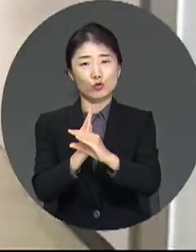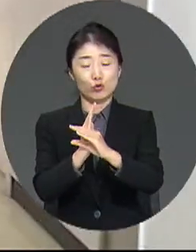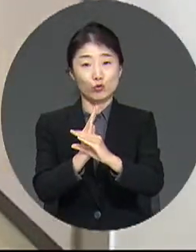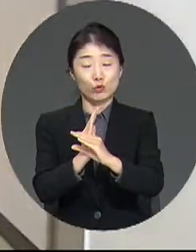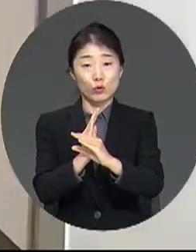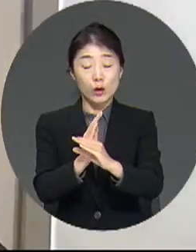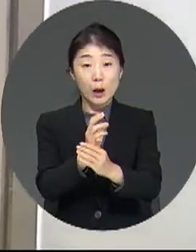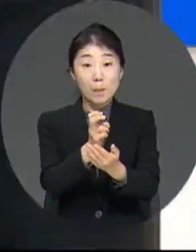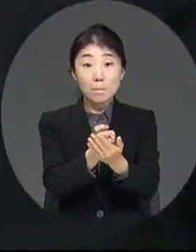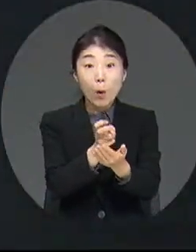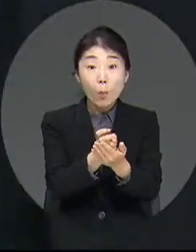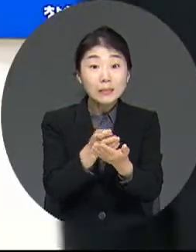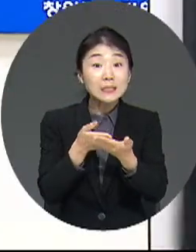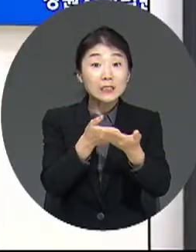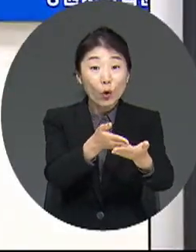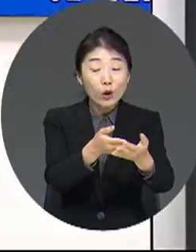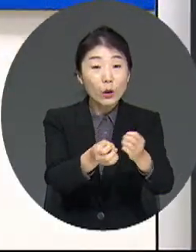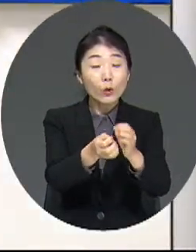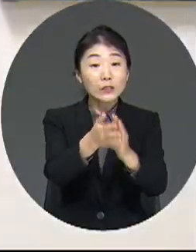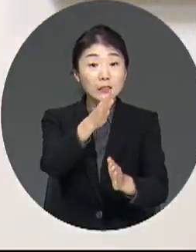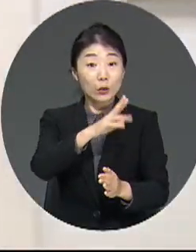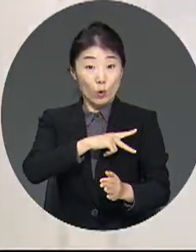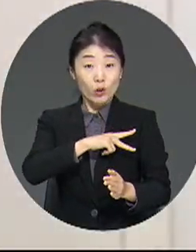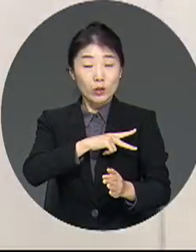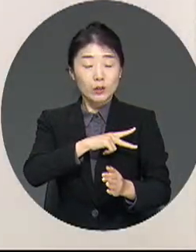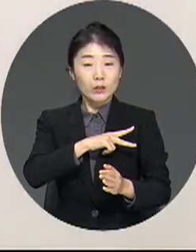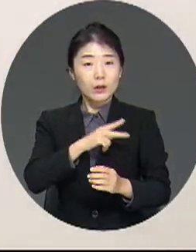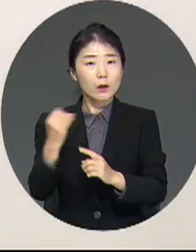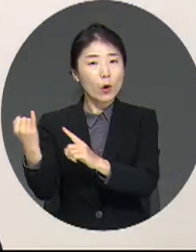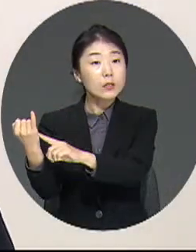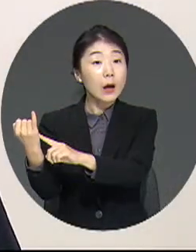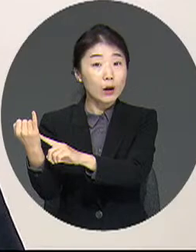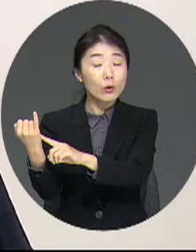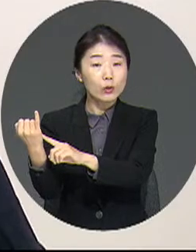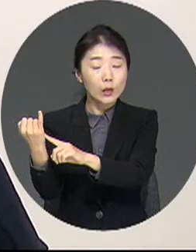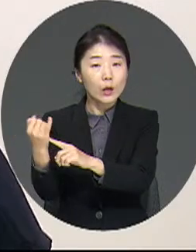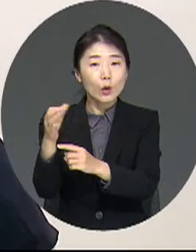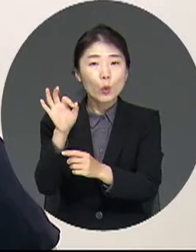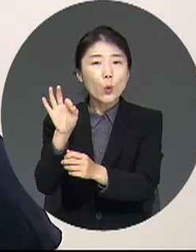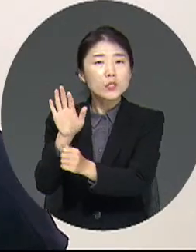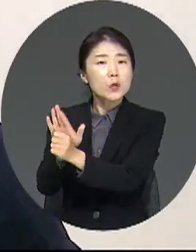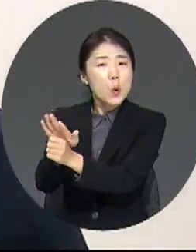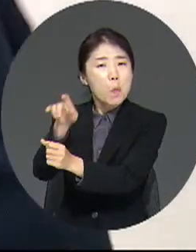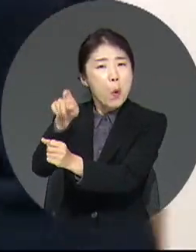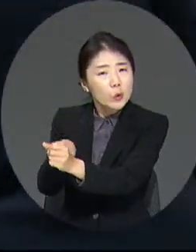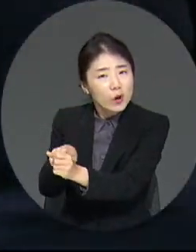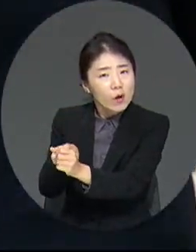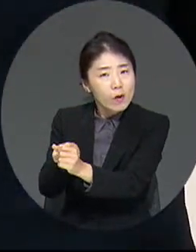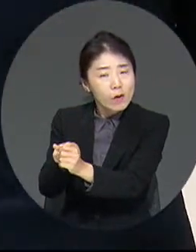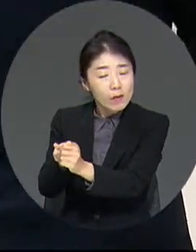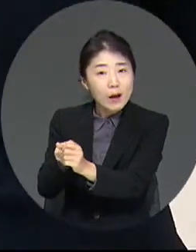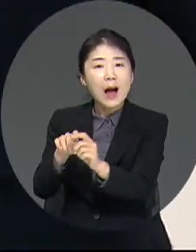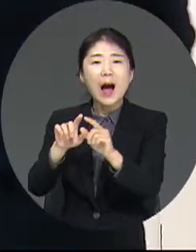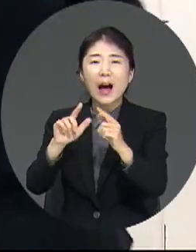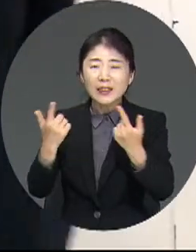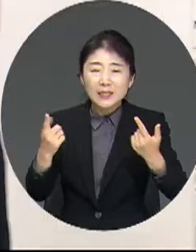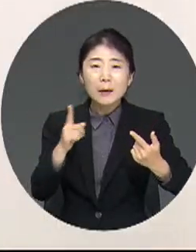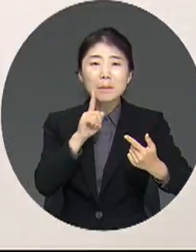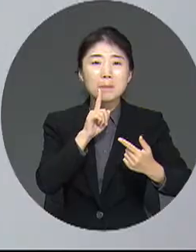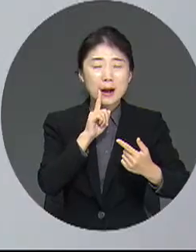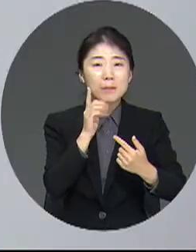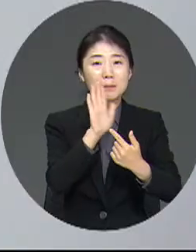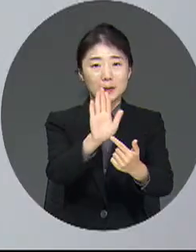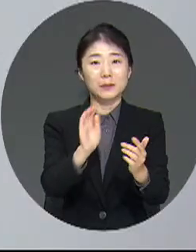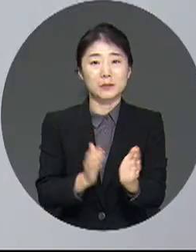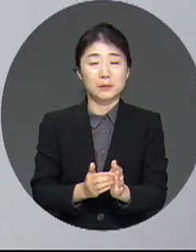조리안을 발의한 창원시 의원은 김민아 의원에게 소송비용을 지원하기 위한 조례가 아니다라고 해명했습니다